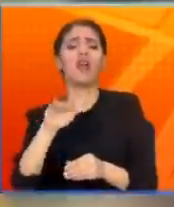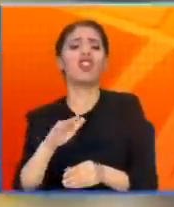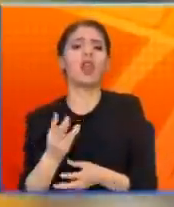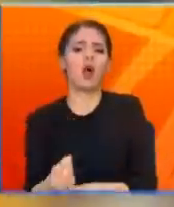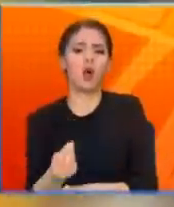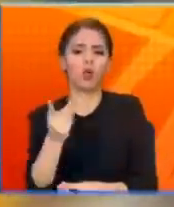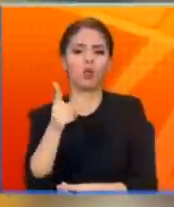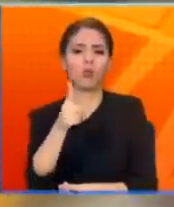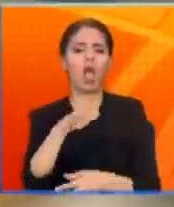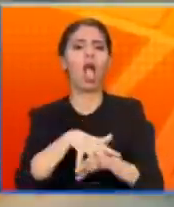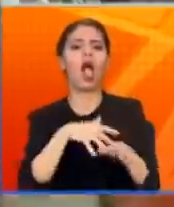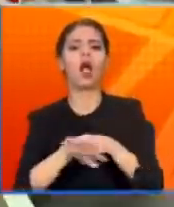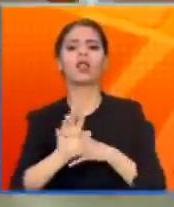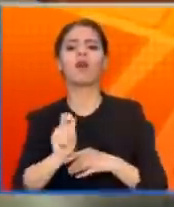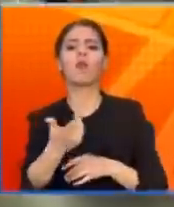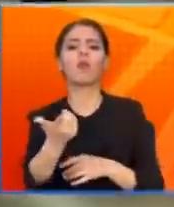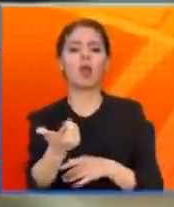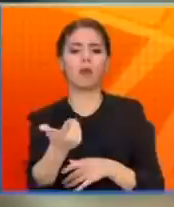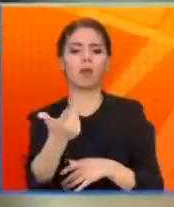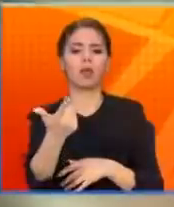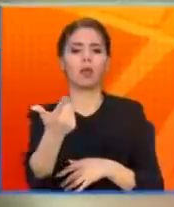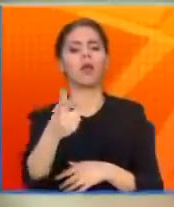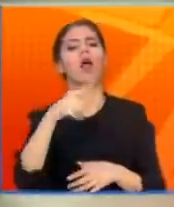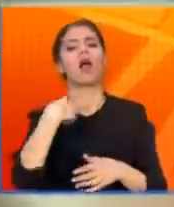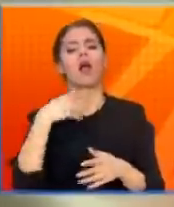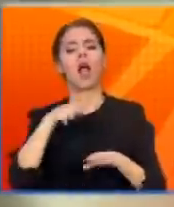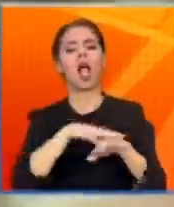artmış tabii ki. Eldiven bulamadınız, bunlarla mı idare ediyorsunuz? Evet,